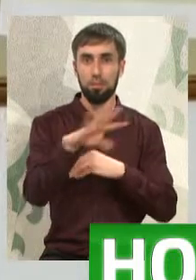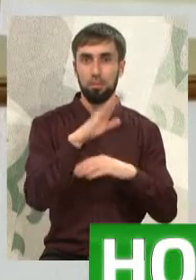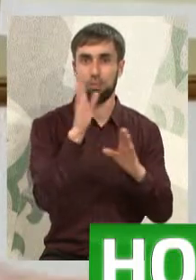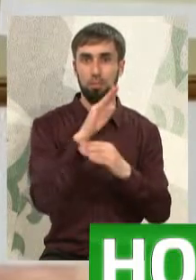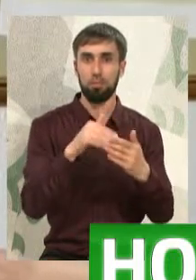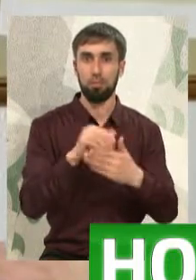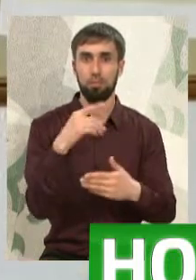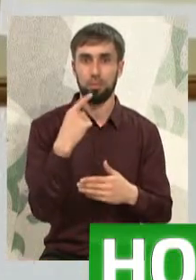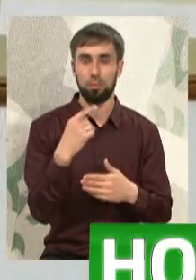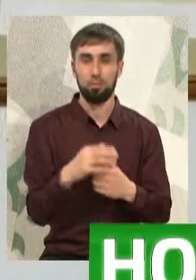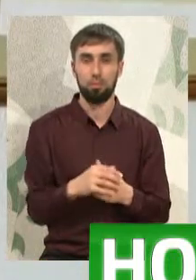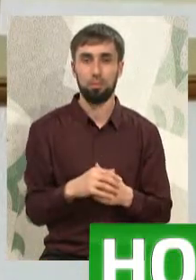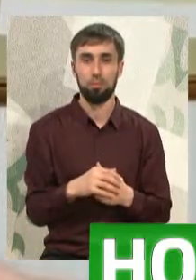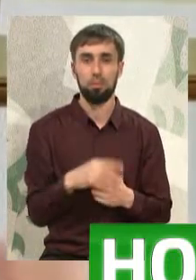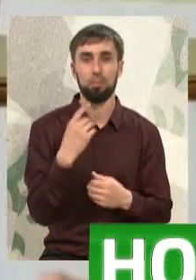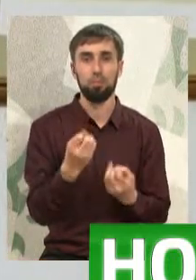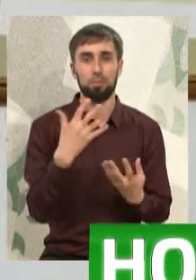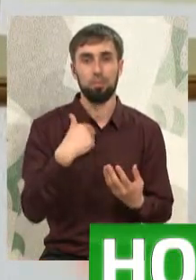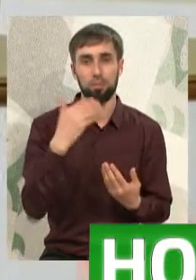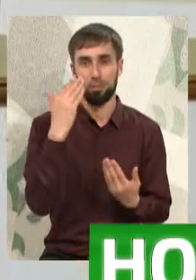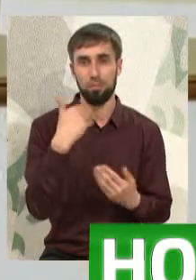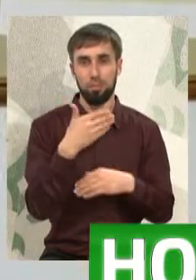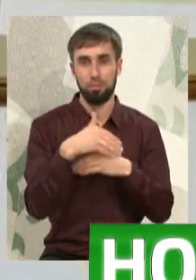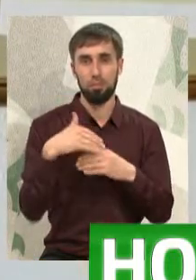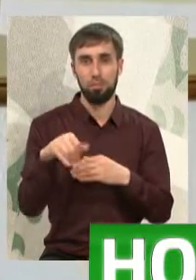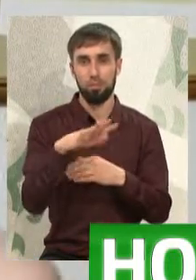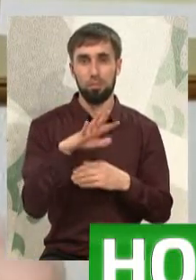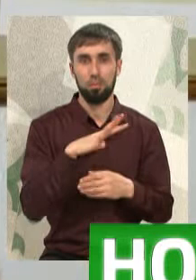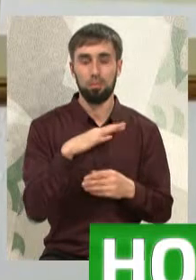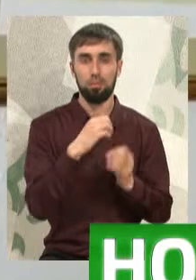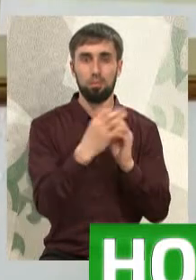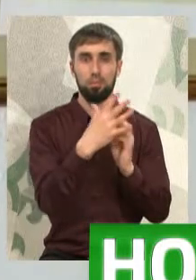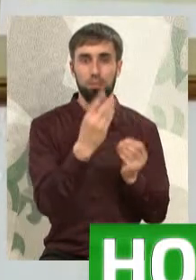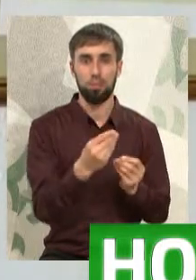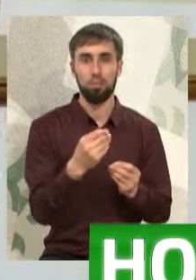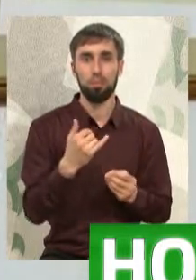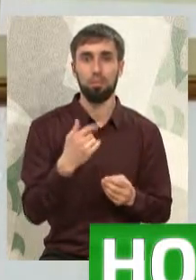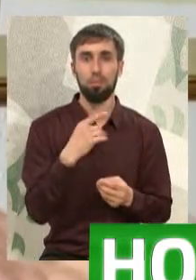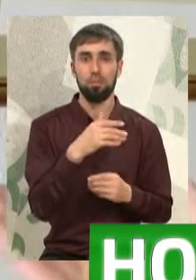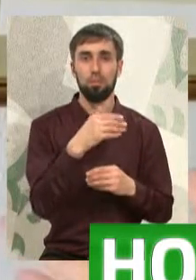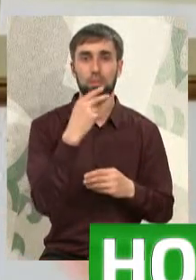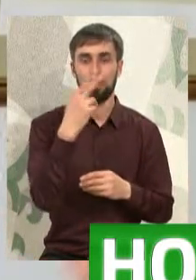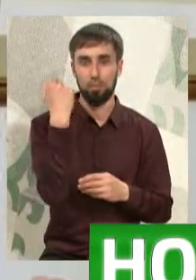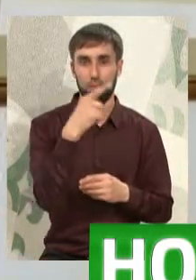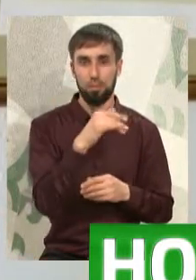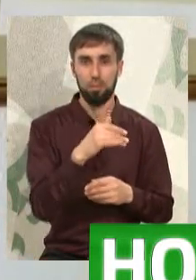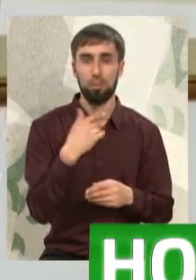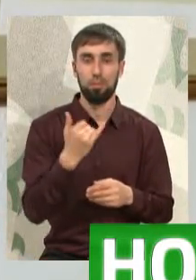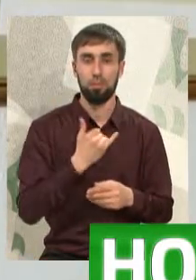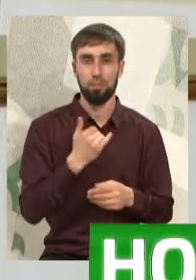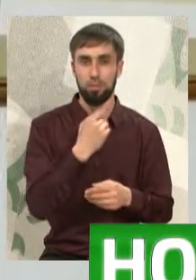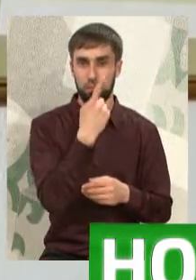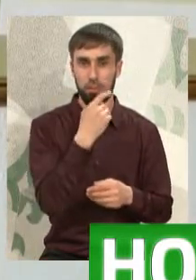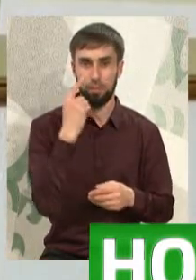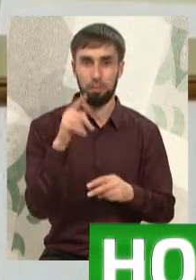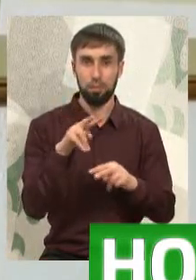чувствует. И это, я не знаю, сколько было. Ну, здесь, в Европе, не знаю, 15 дней, наверное, даже в Италии не были. У нас уже